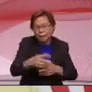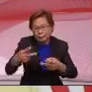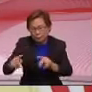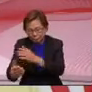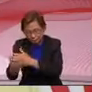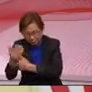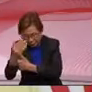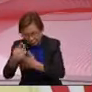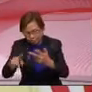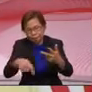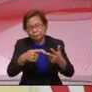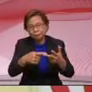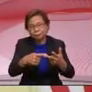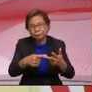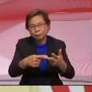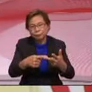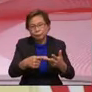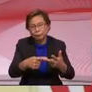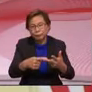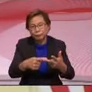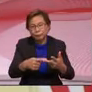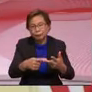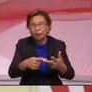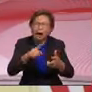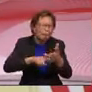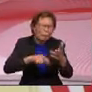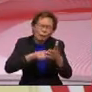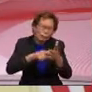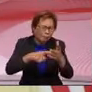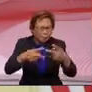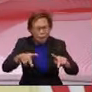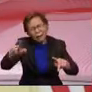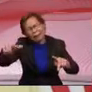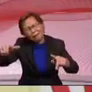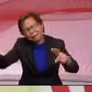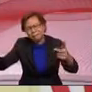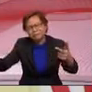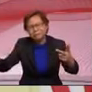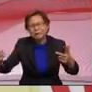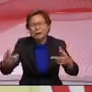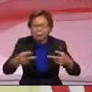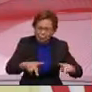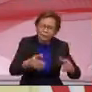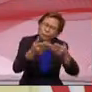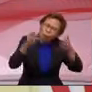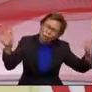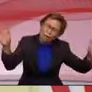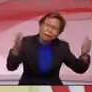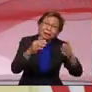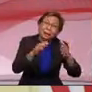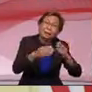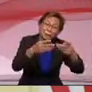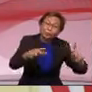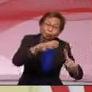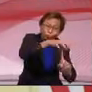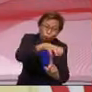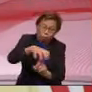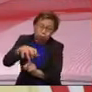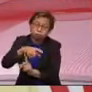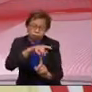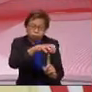pasar pagi dan juga apa-apa pasar sekalipun lah. pasar terbuka ini. Syarat dia